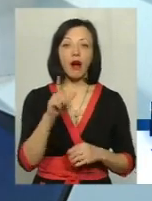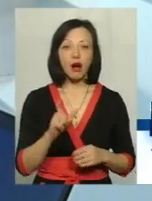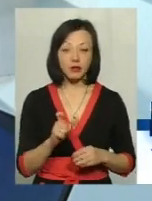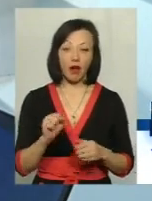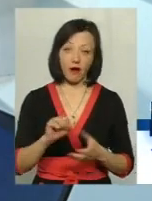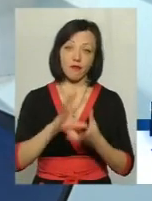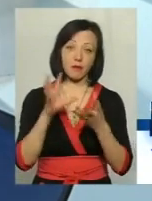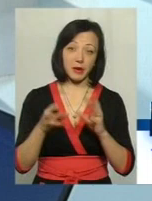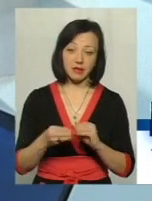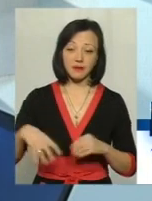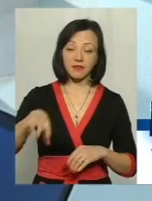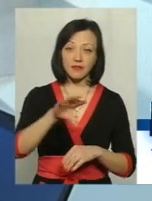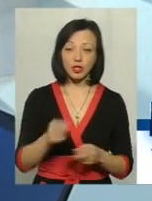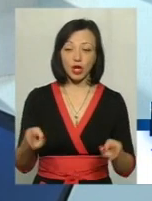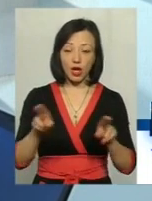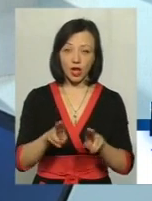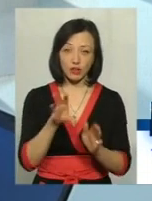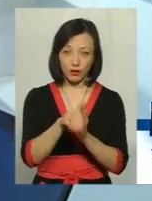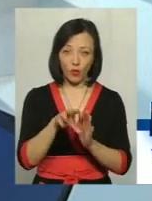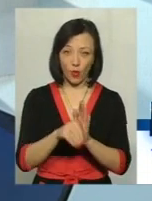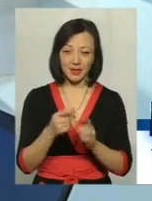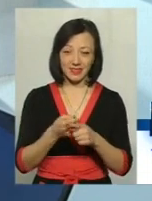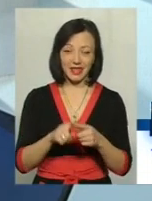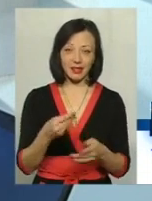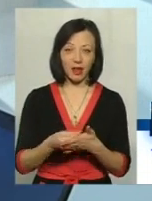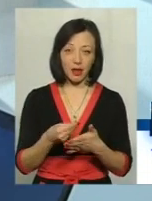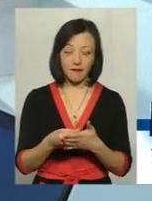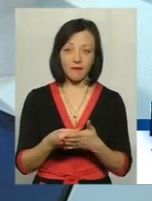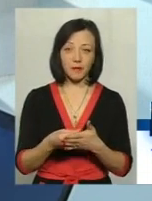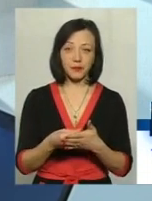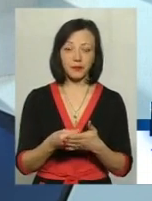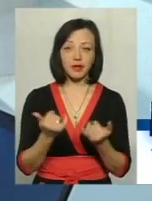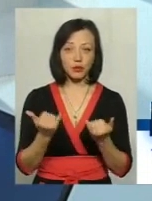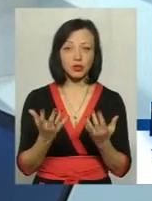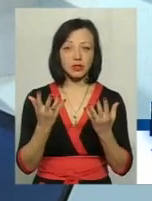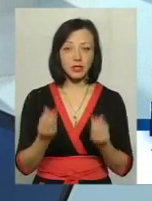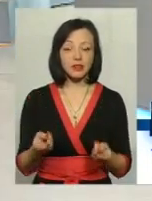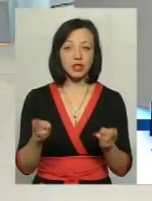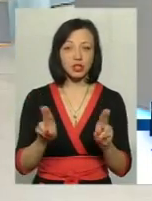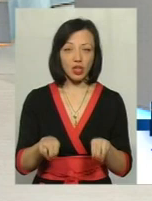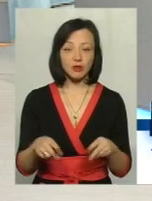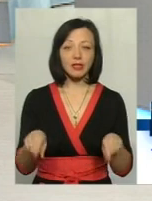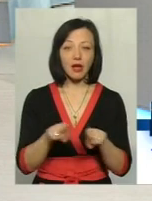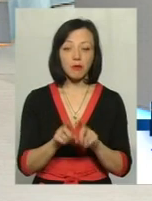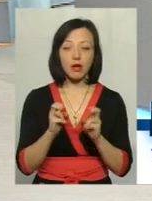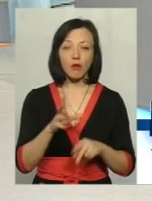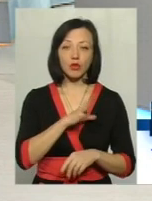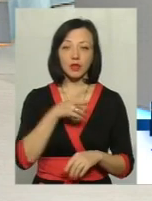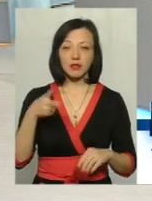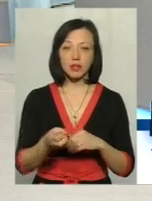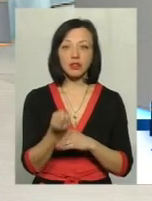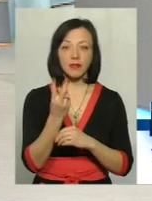в принципі всі решта складові, які входять в цей тариф, вони і на сьогоднішній день залишаються такими, як були і в